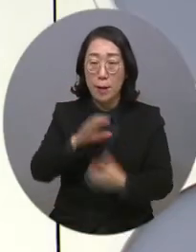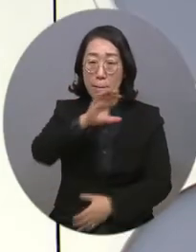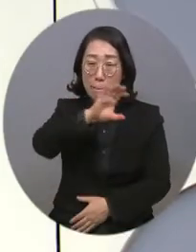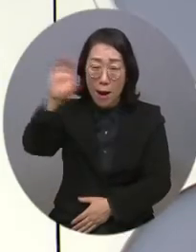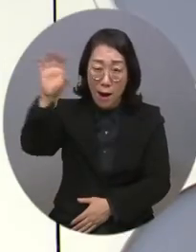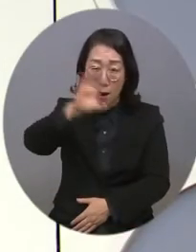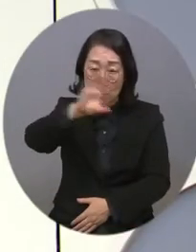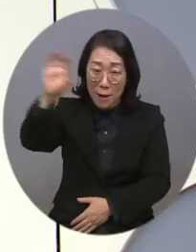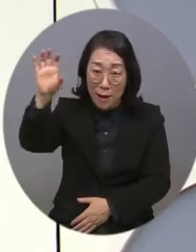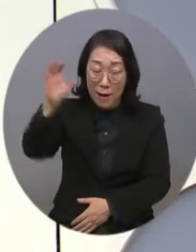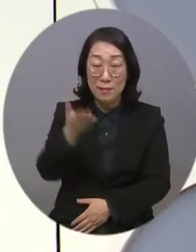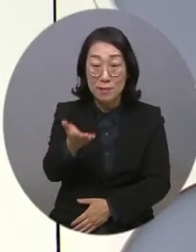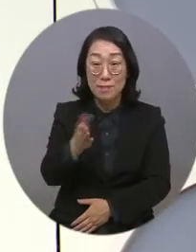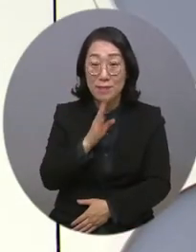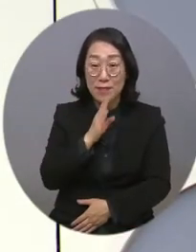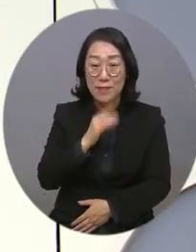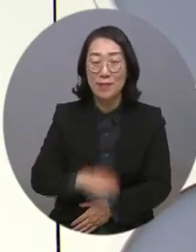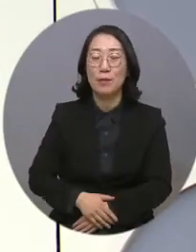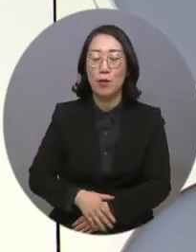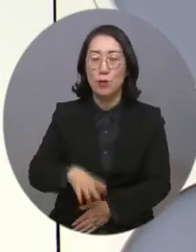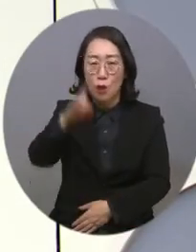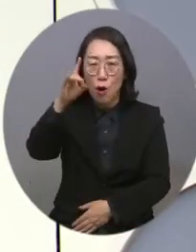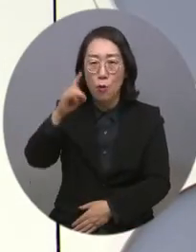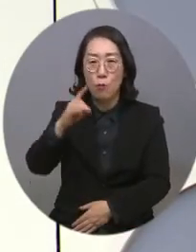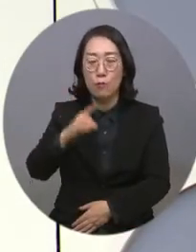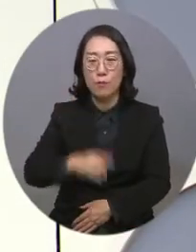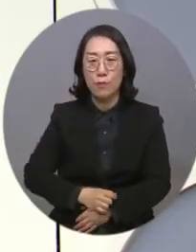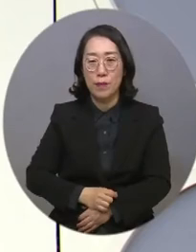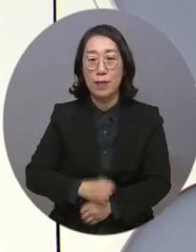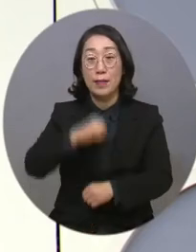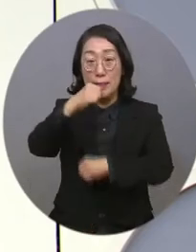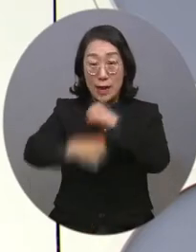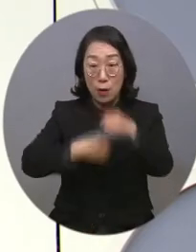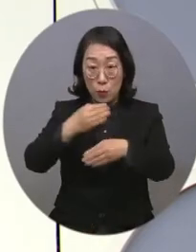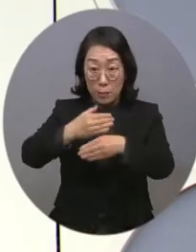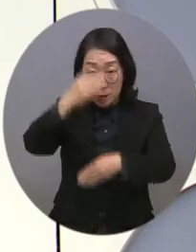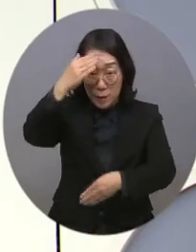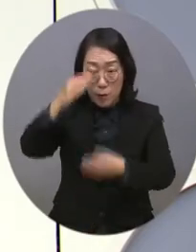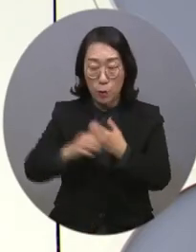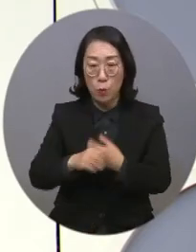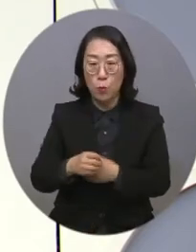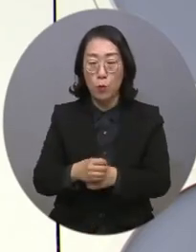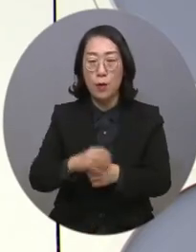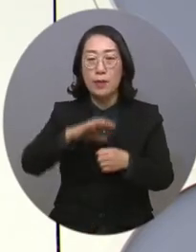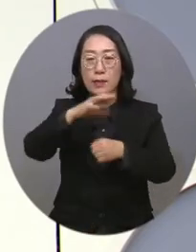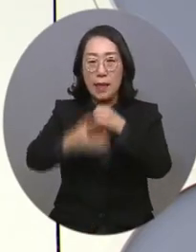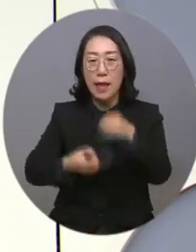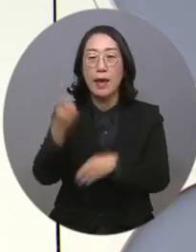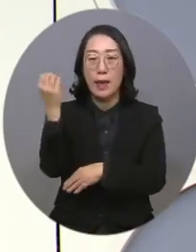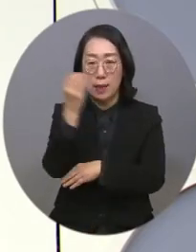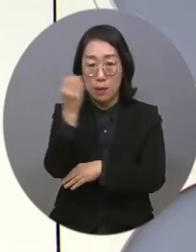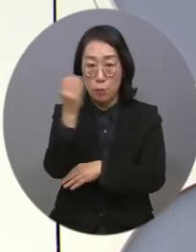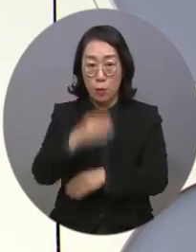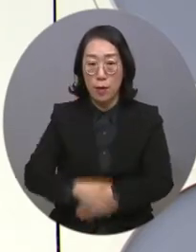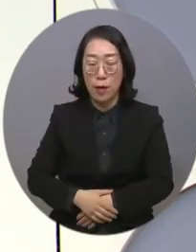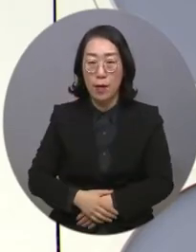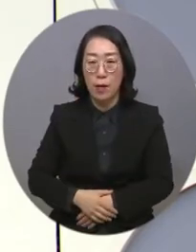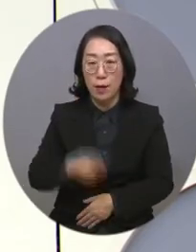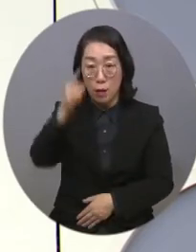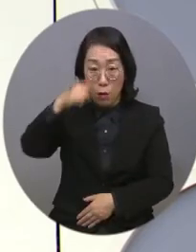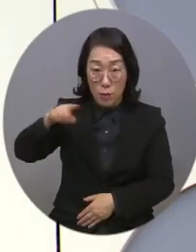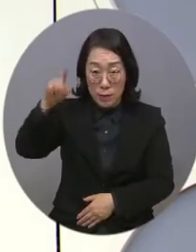그게 1989년도 공산주의 무너지고 90년도에 세계일보에 제가 러시아 동유럽, 가지고